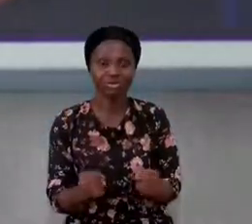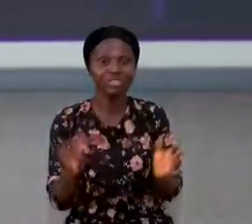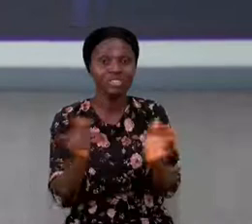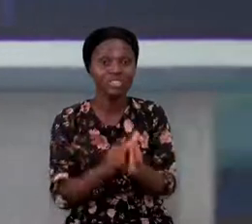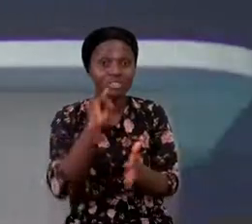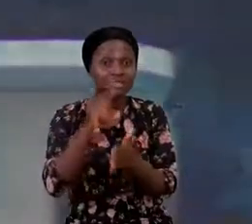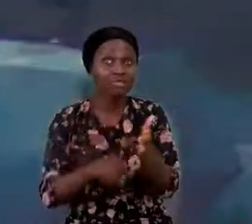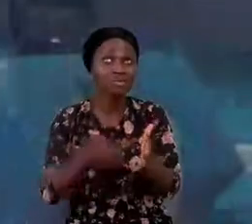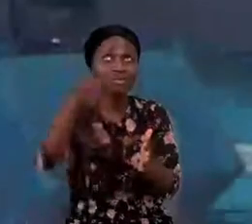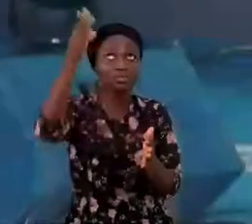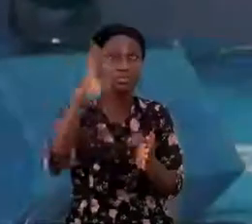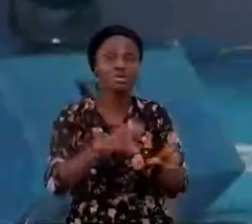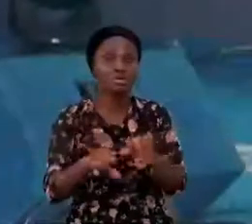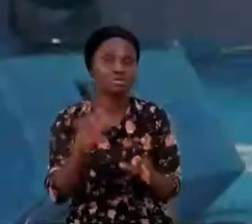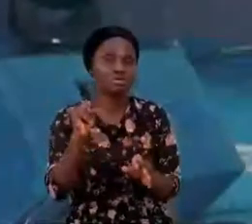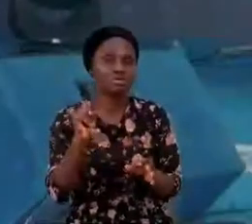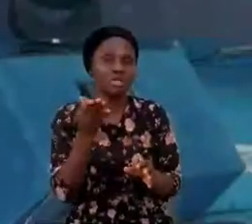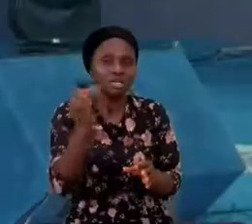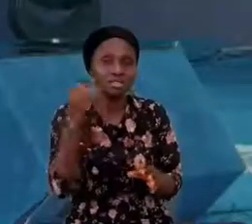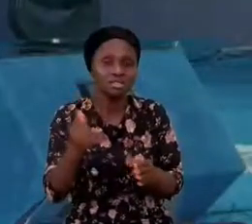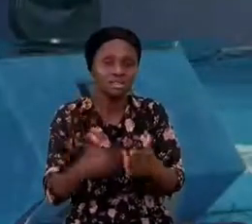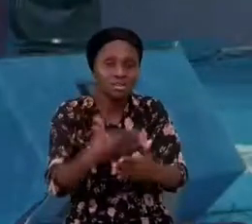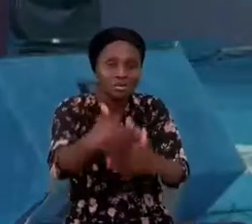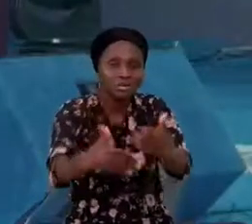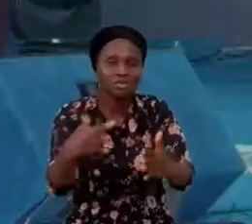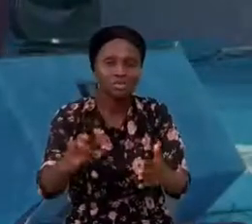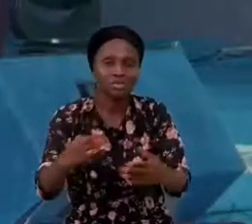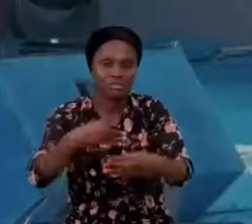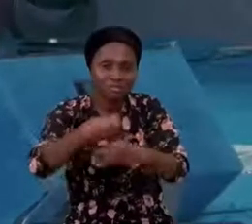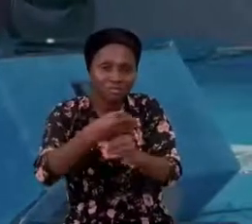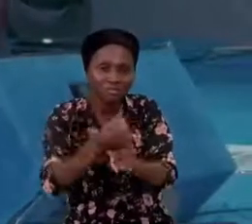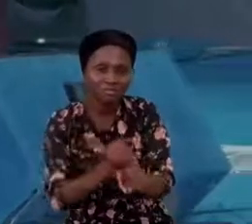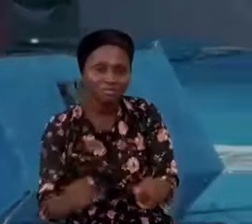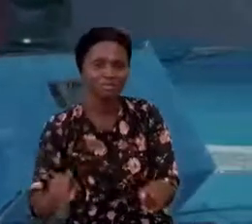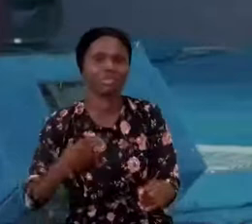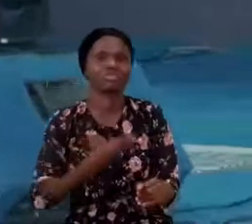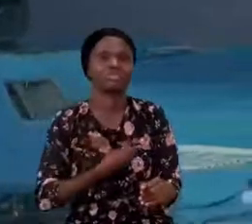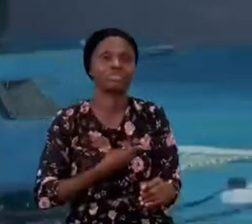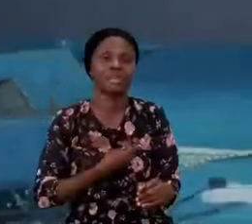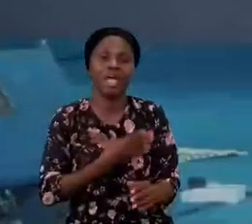Et il nous forme continuellement.